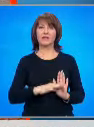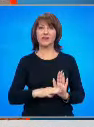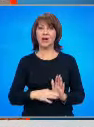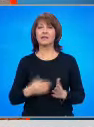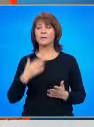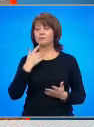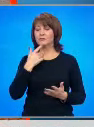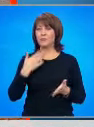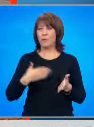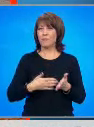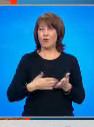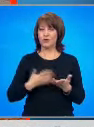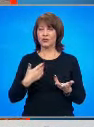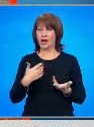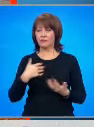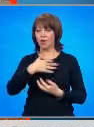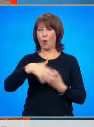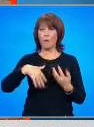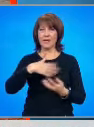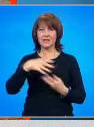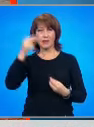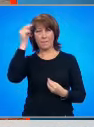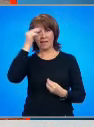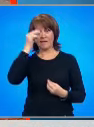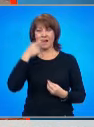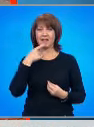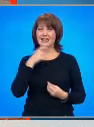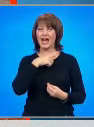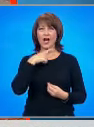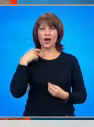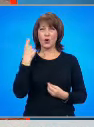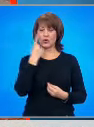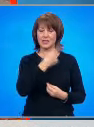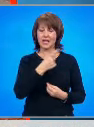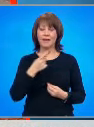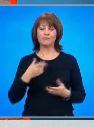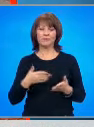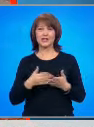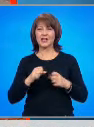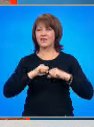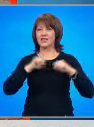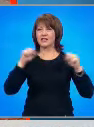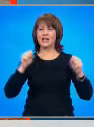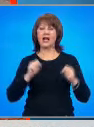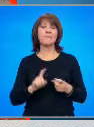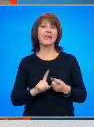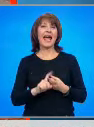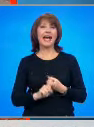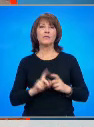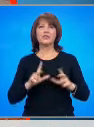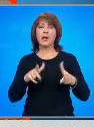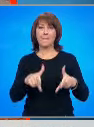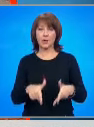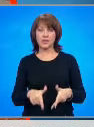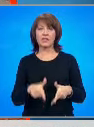повод замесването на страната ни в твърденията на Русия около взрива на Кримския мост, служебният министър на отбраната Димитър Стоянов определи тези